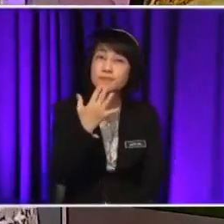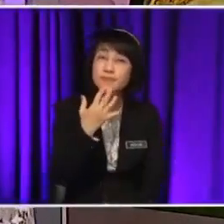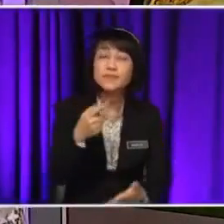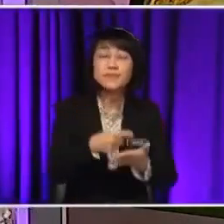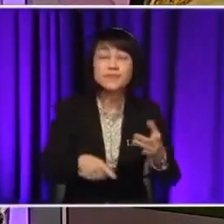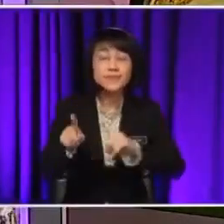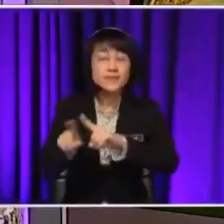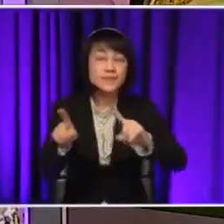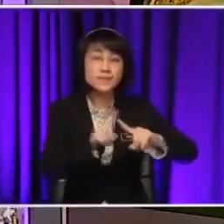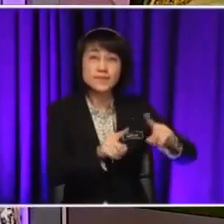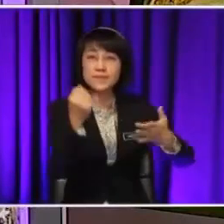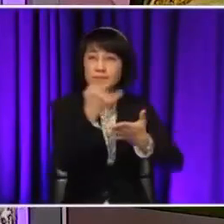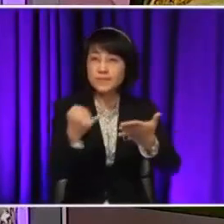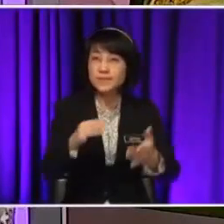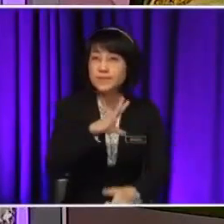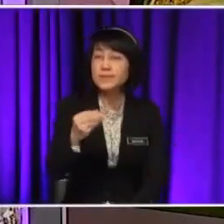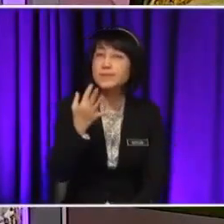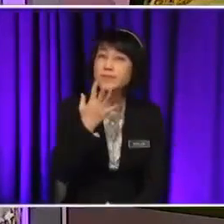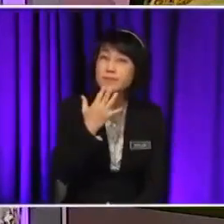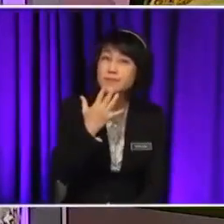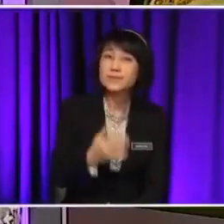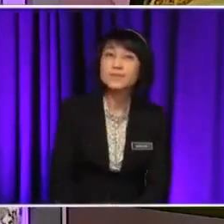dan catan? Okey, ini kebanyakan murid selalu